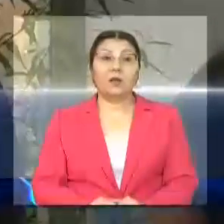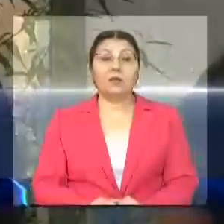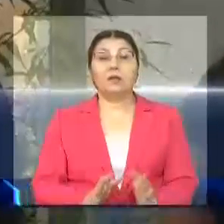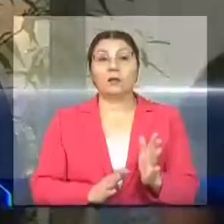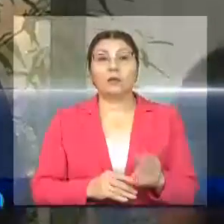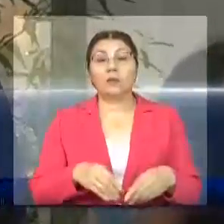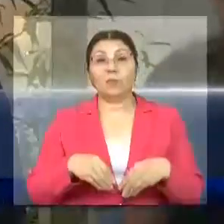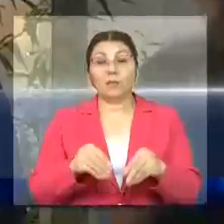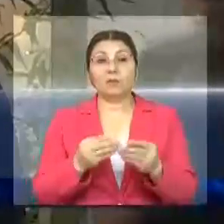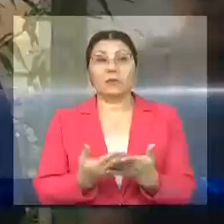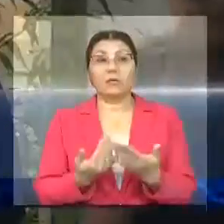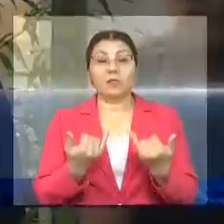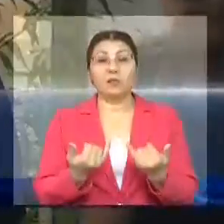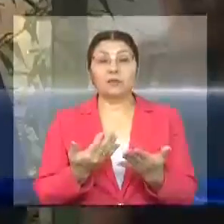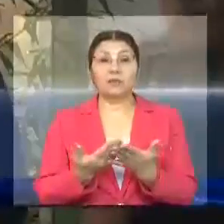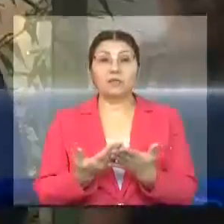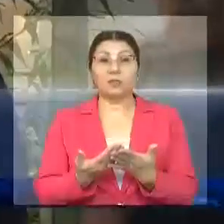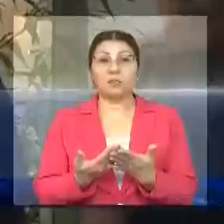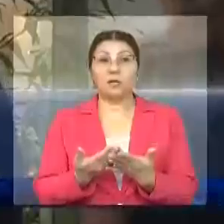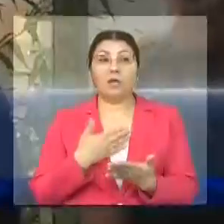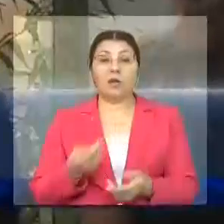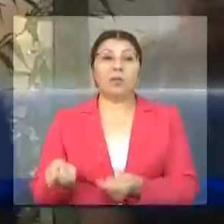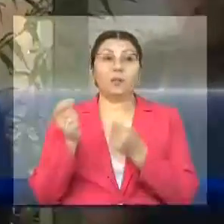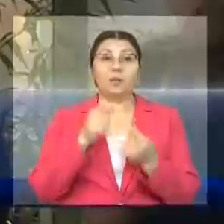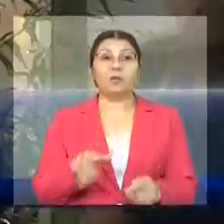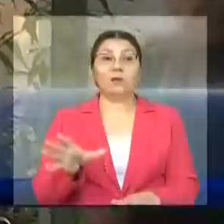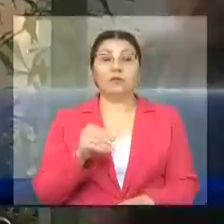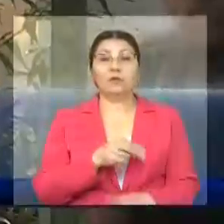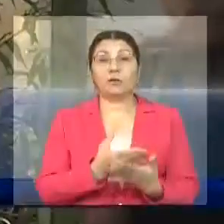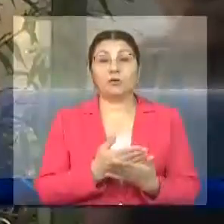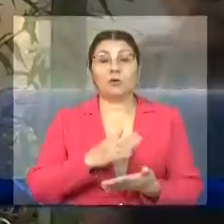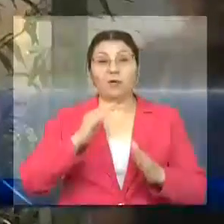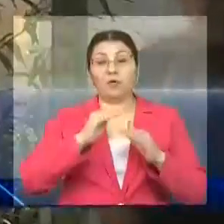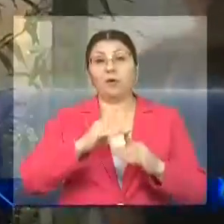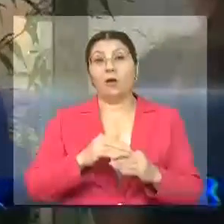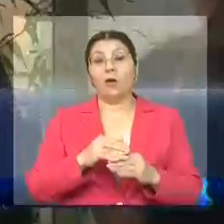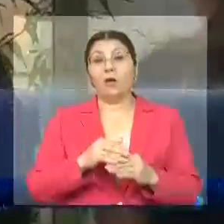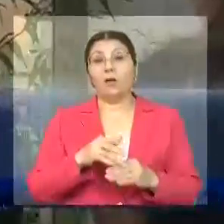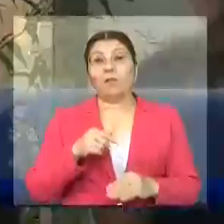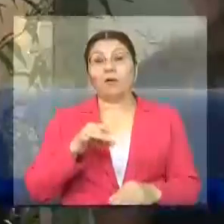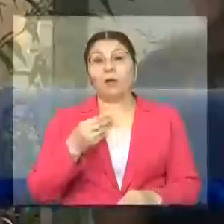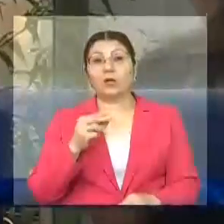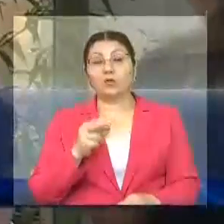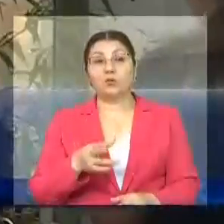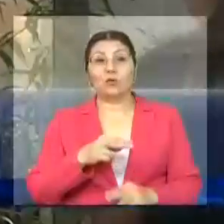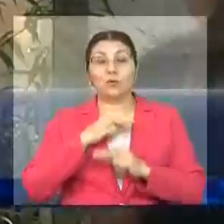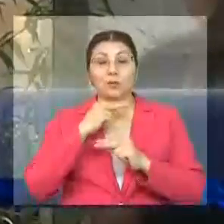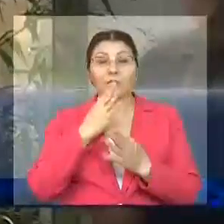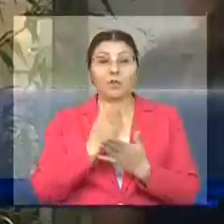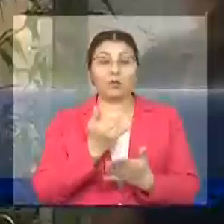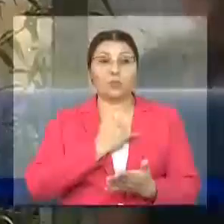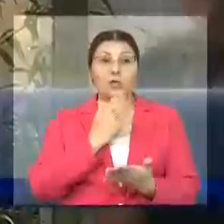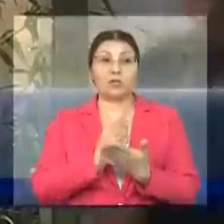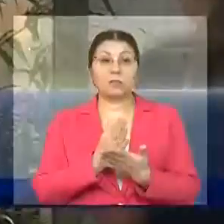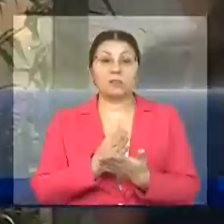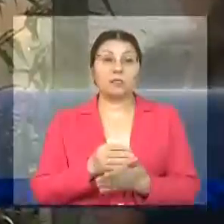закрыта корневая система. Мы привезли все в контейнерах, в горшках. Также можете наблюдать, у нас есть полиэтиленовые